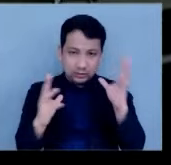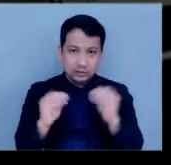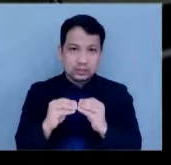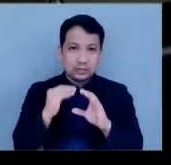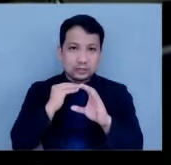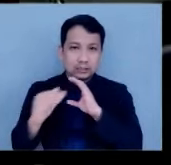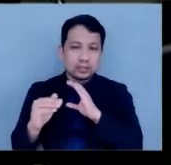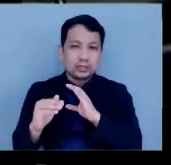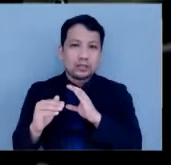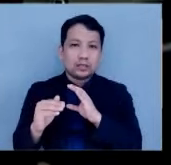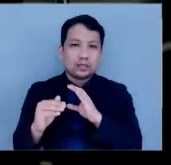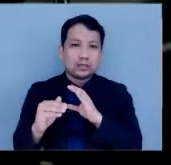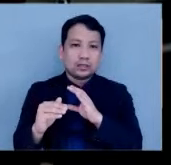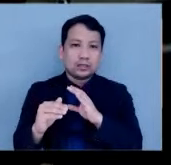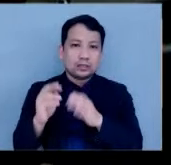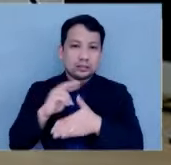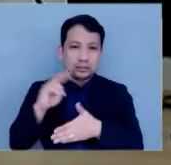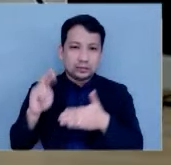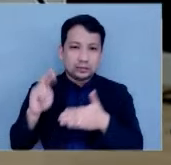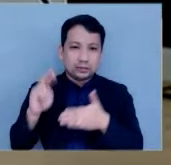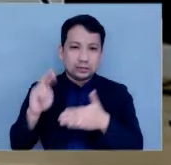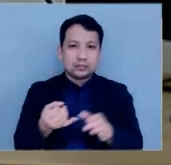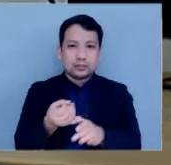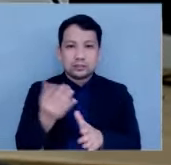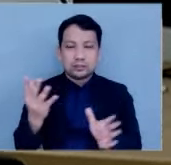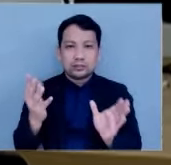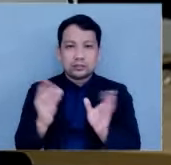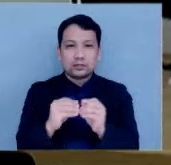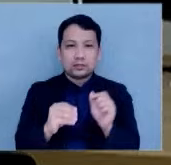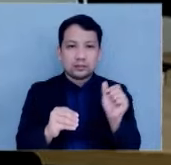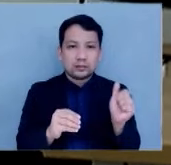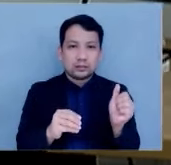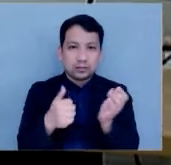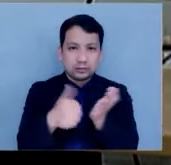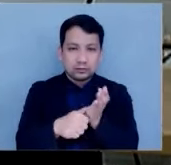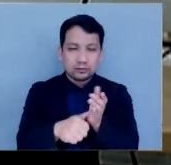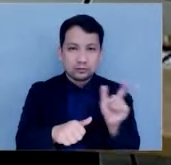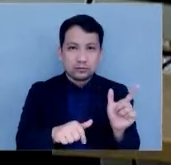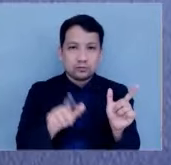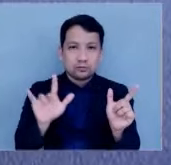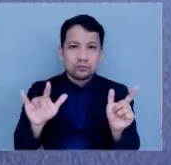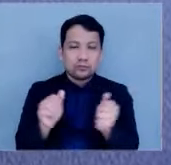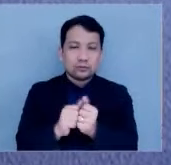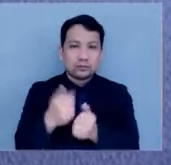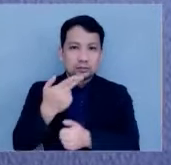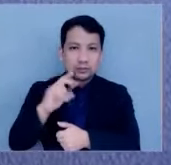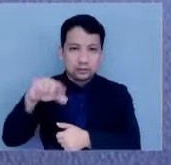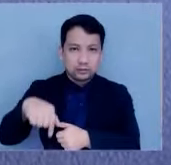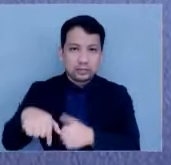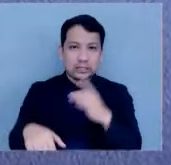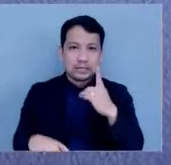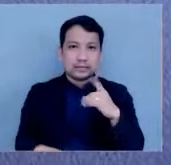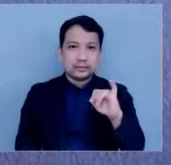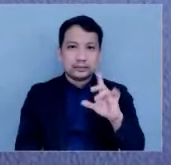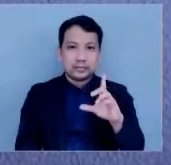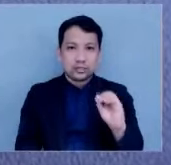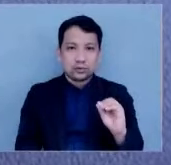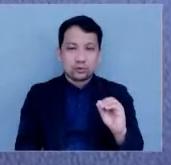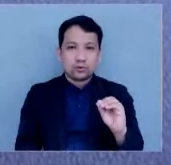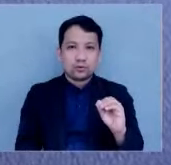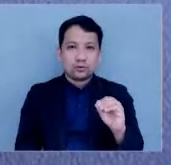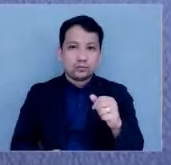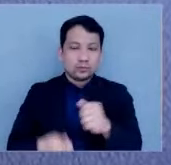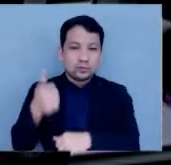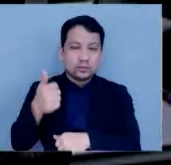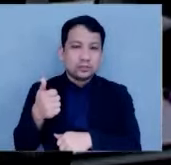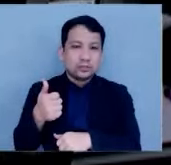o pagpapadala ng resulta ng boto sa Bilang Pilipino 2025. Ginawa ito sa headquarters ng Dito Telecom, katuwang nanalong transmission provider